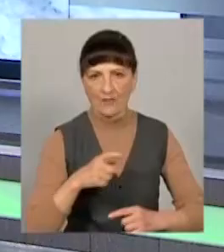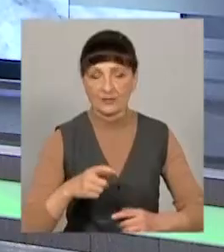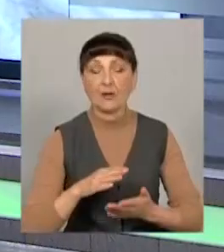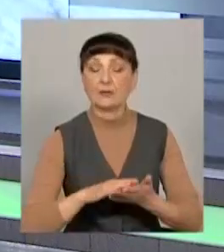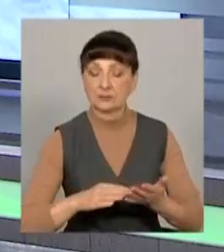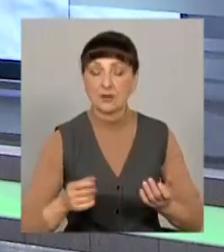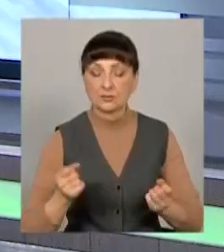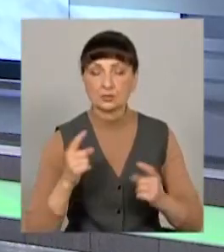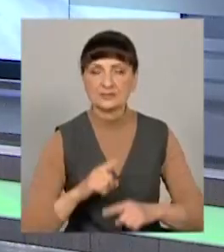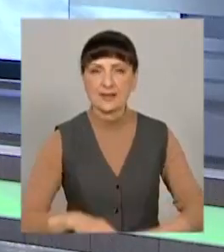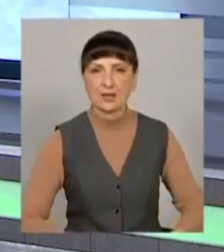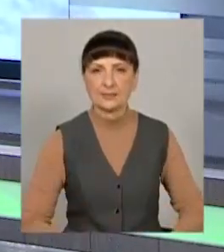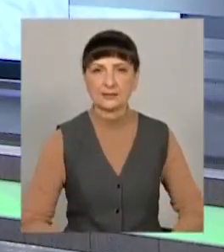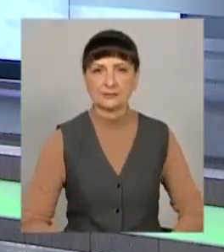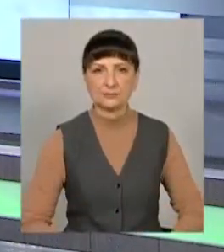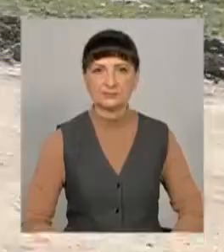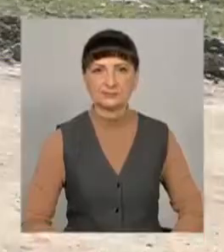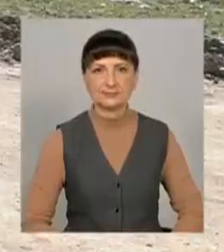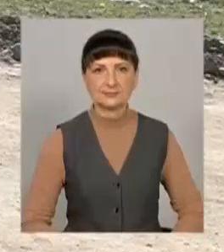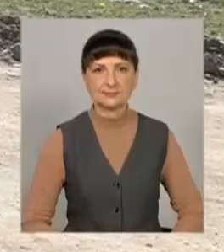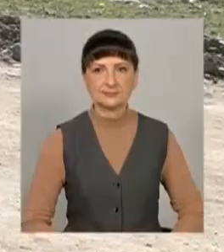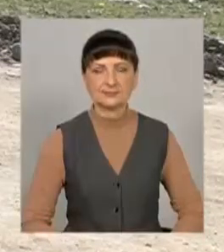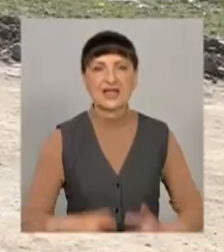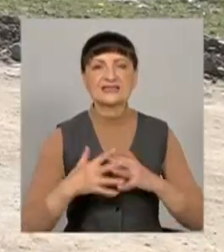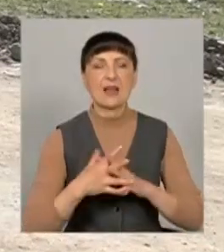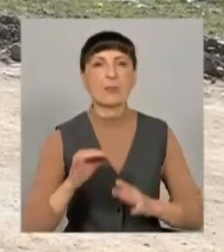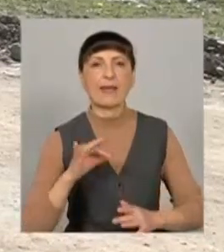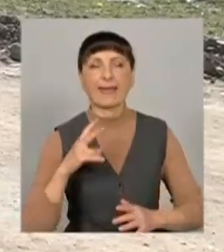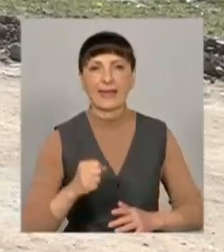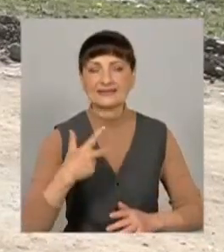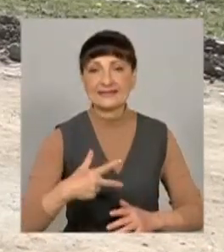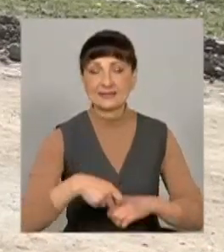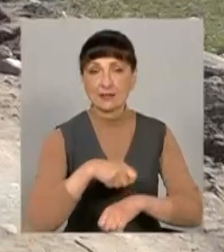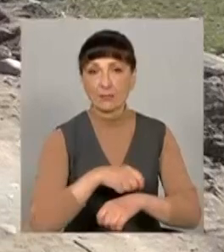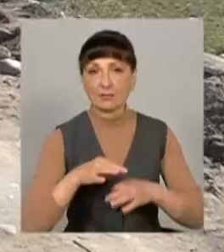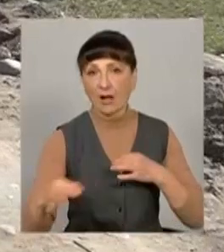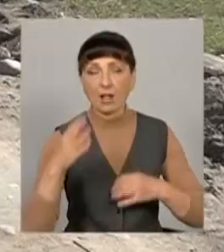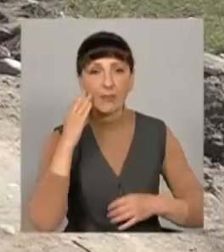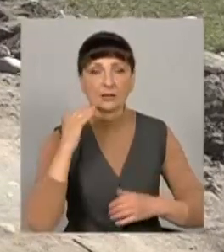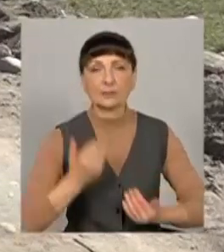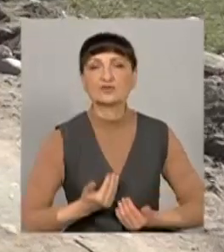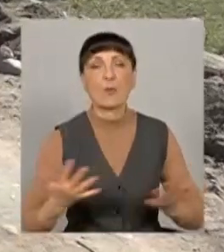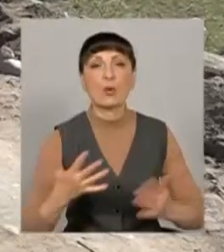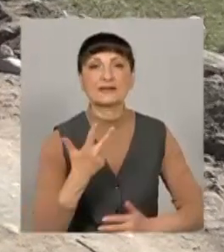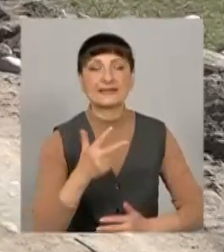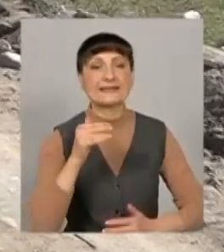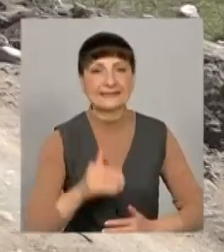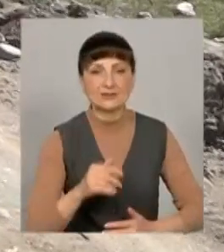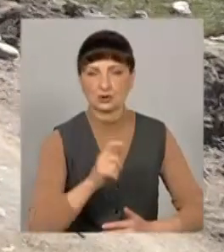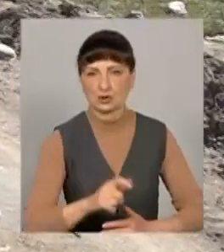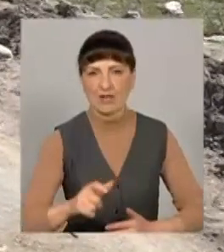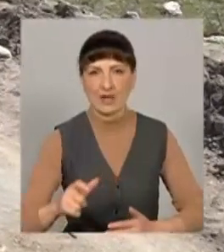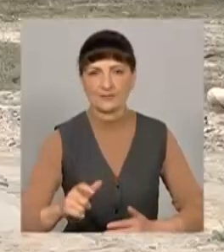у Адель Хакжаркеновой. В селе Береке, что в 30 километрах от Алматы, проживают более 3000